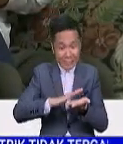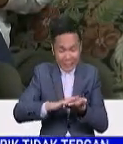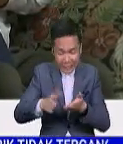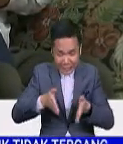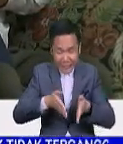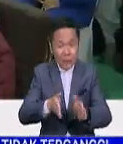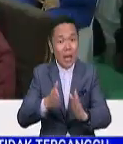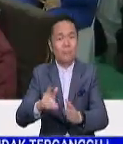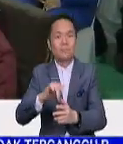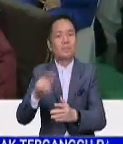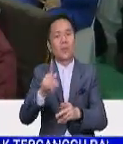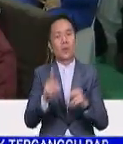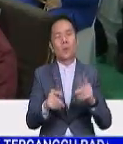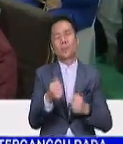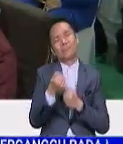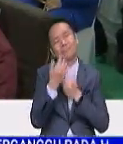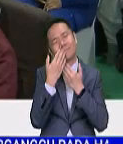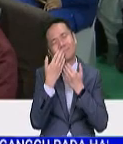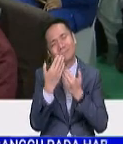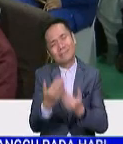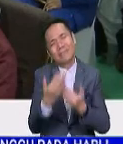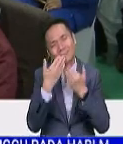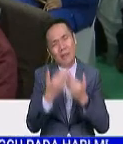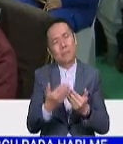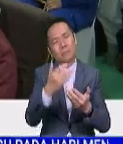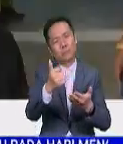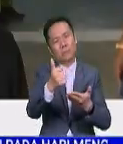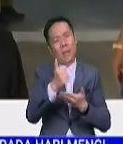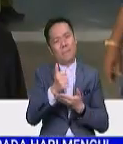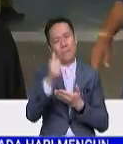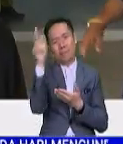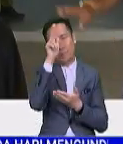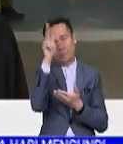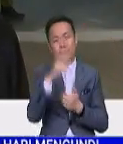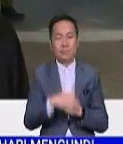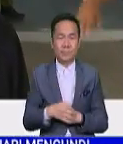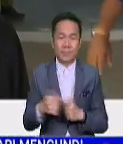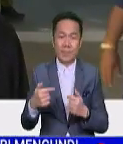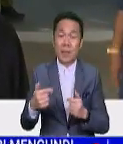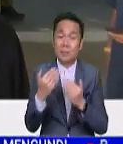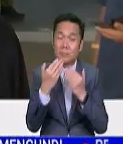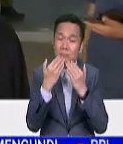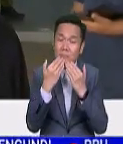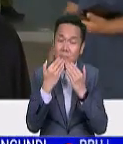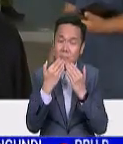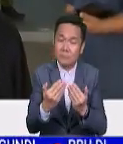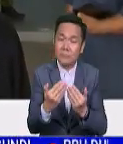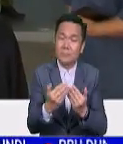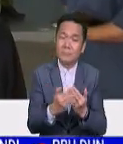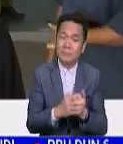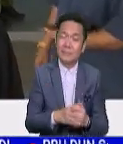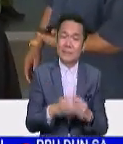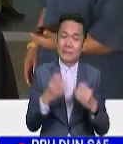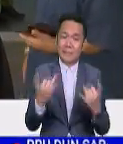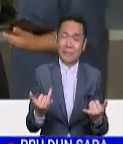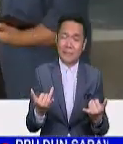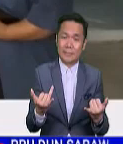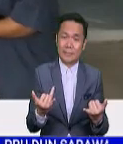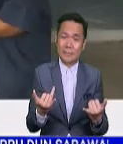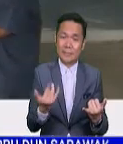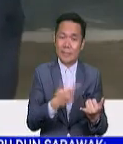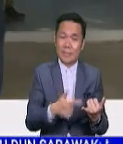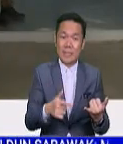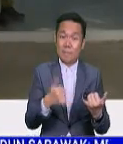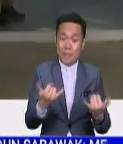menzahirkan Terima kasih atas bantuan perkenaan Terima kasih lah karena ada lama acara seperti yang